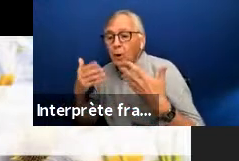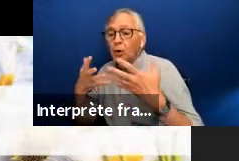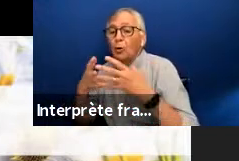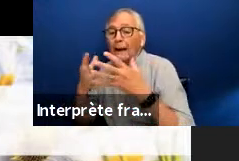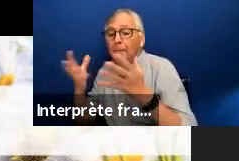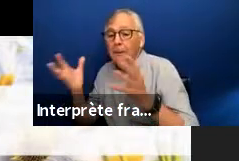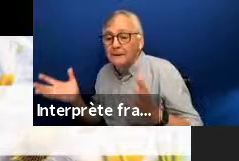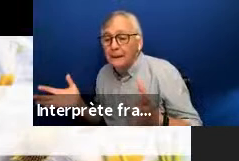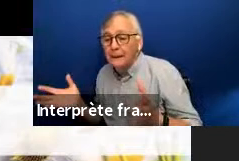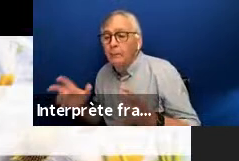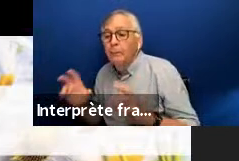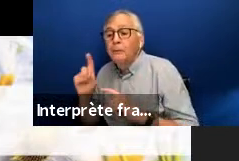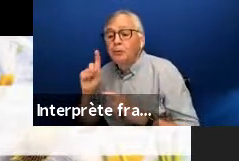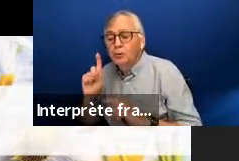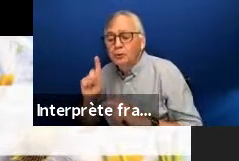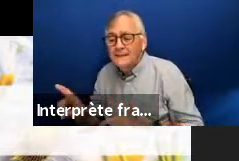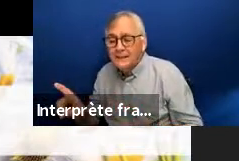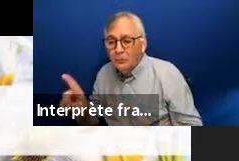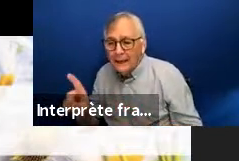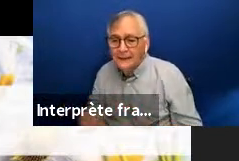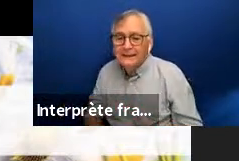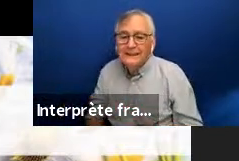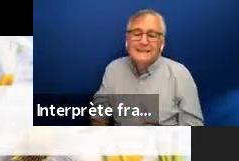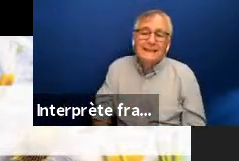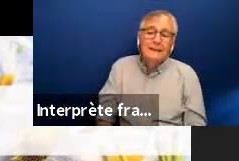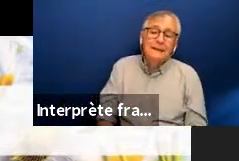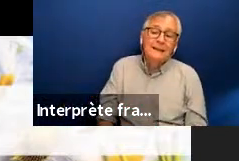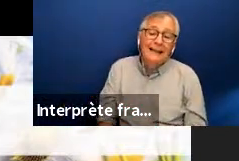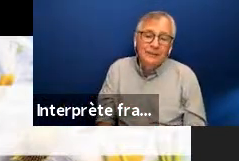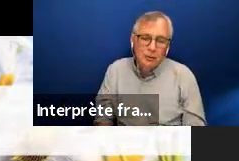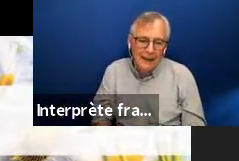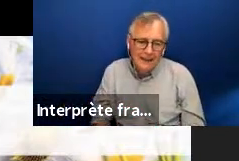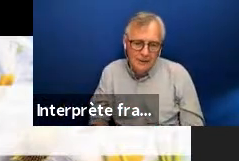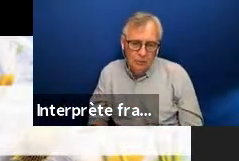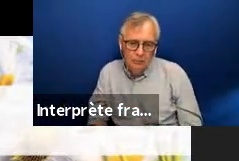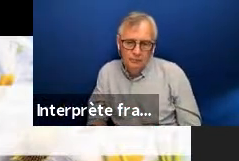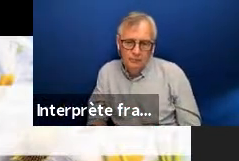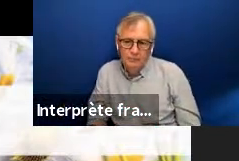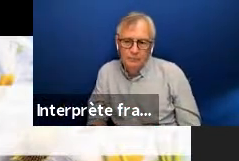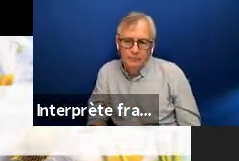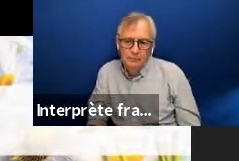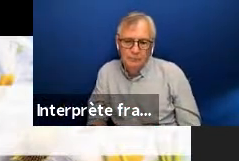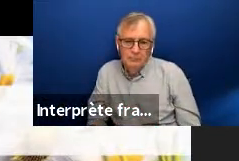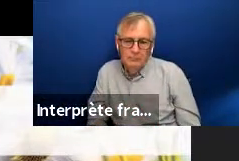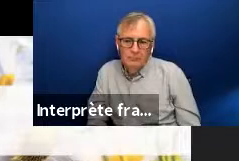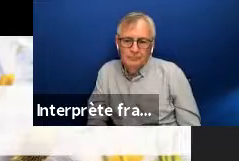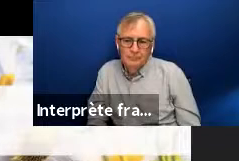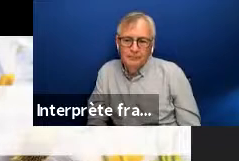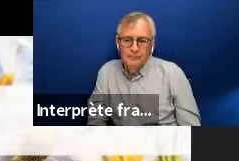qui a joué un rôle important d'utilisation de la langue des signes dans l'éducation.